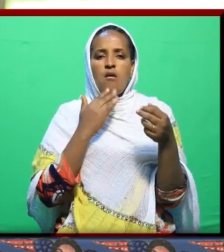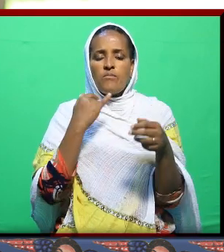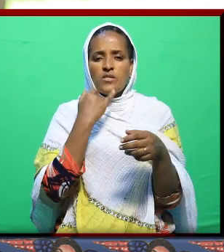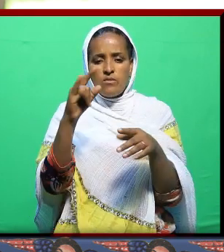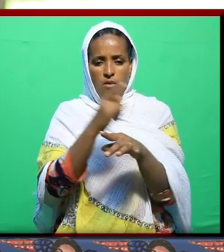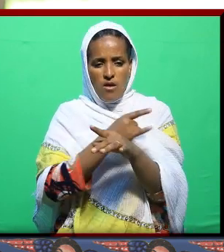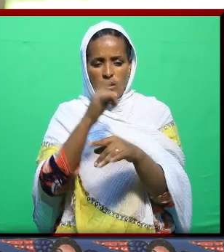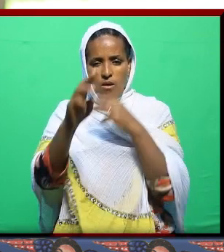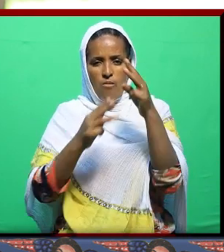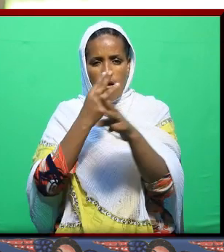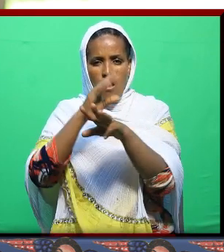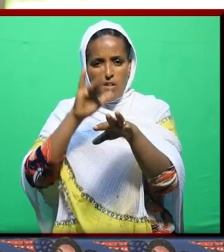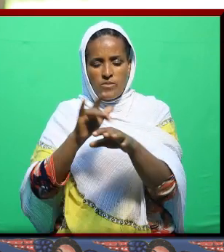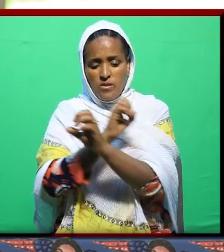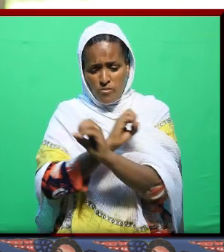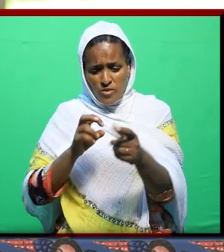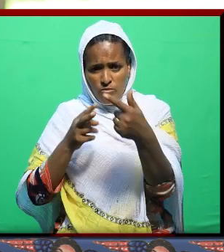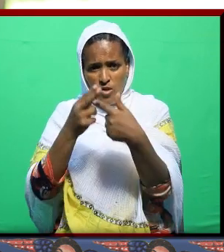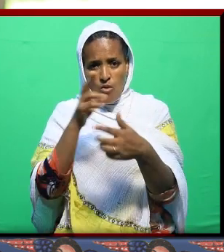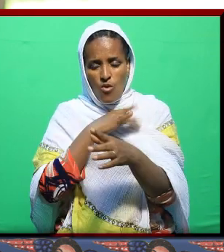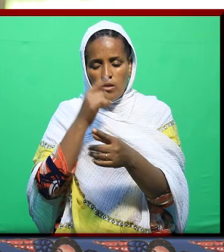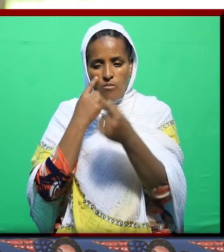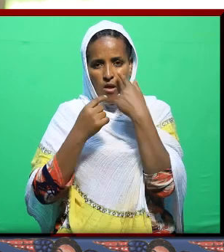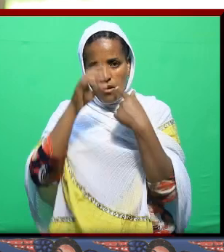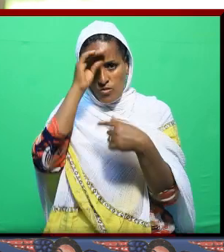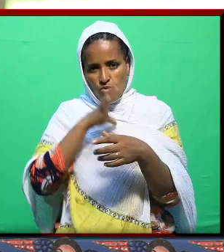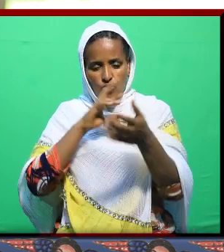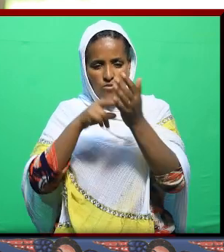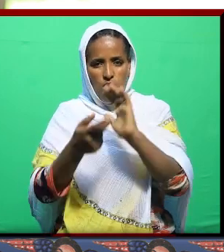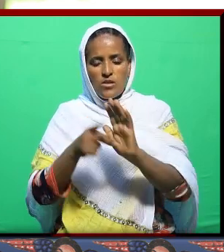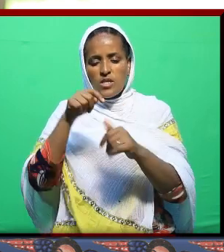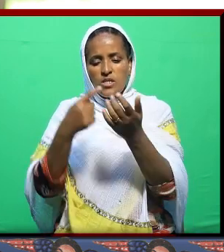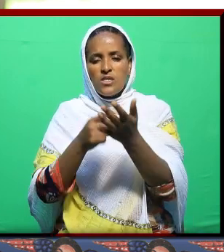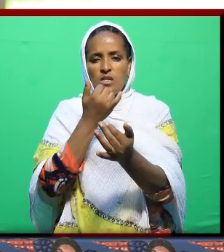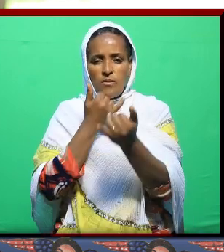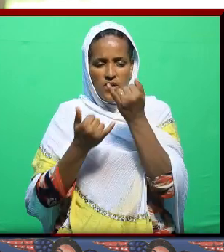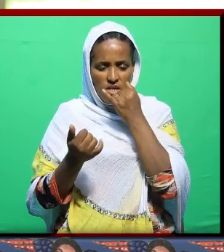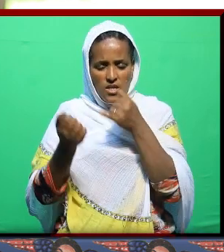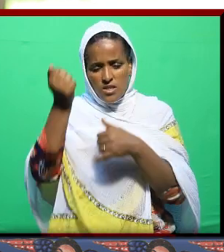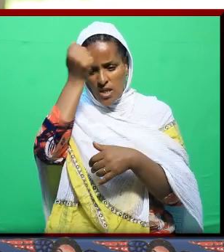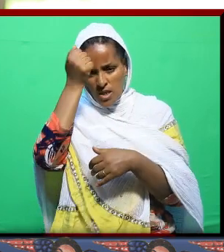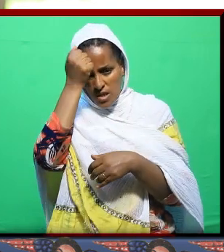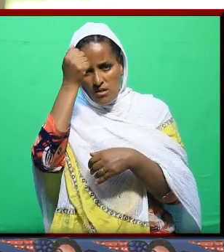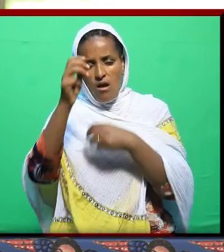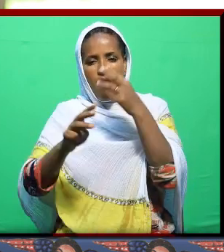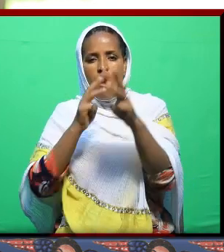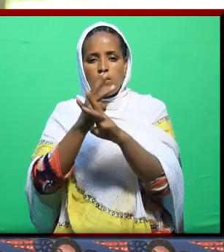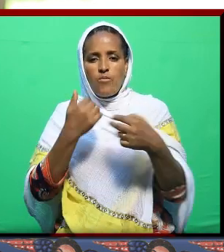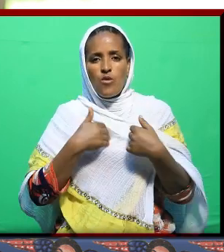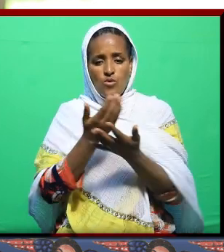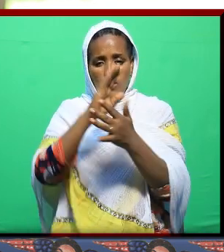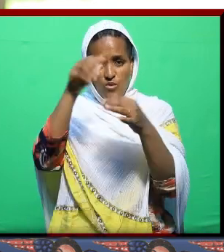በጣይመ ዝማሬ ማዕረግነት በአንብ እንባቸው ሳያቋርጥ የሚያለቅሱ ሰዎች ማለት ነው ስለበደል ስለጸጸት